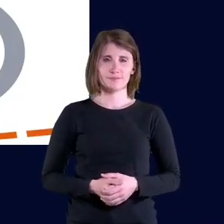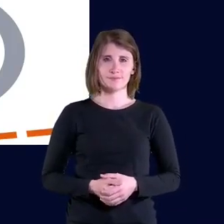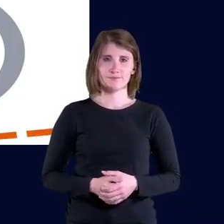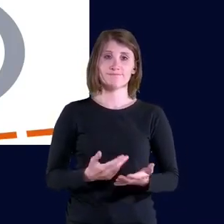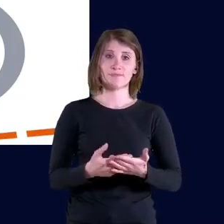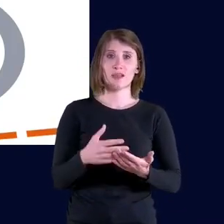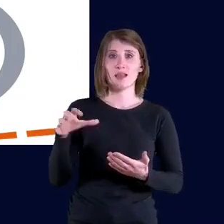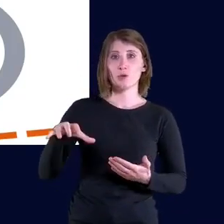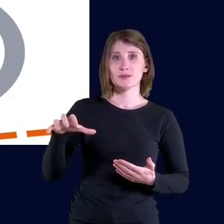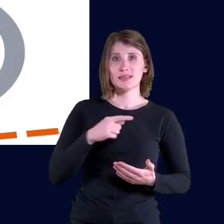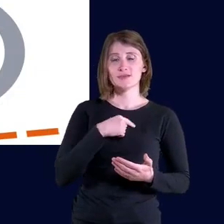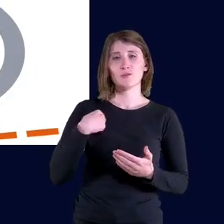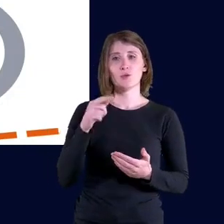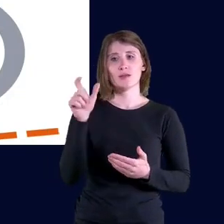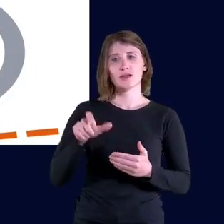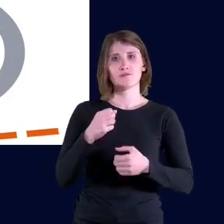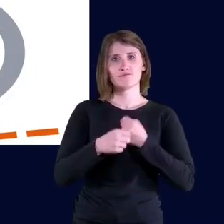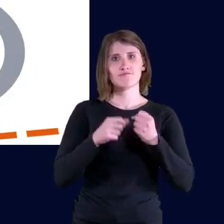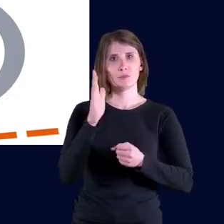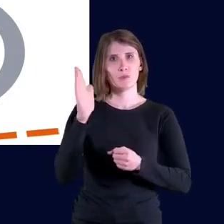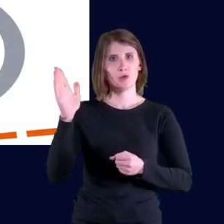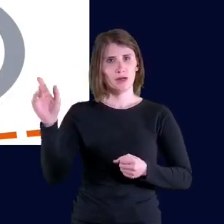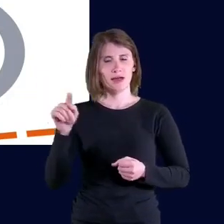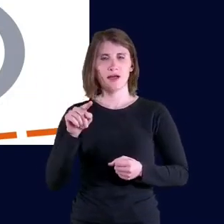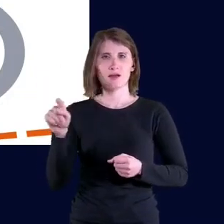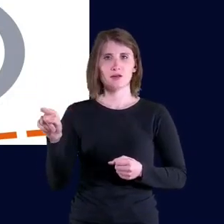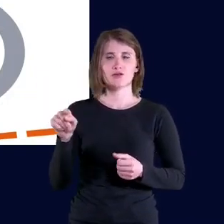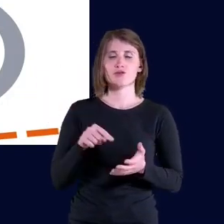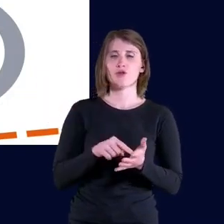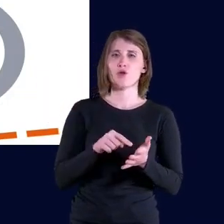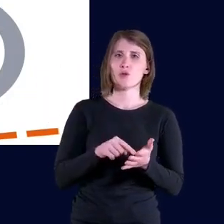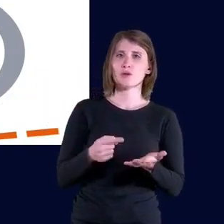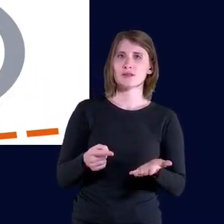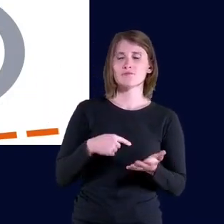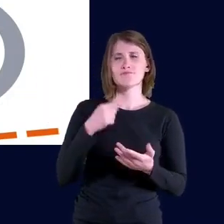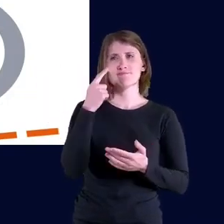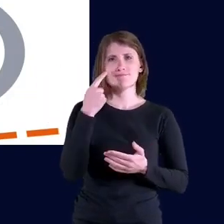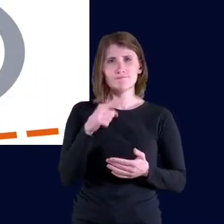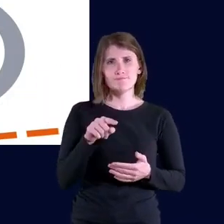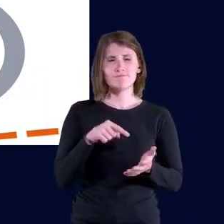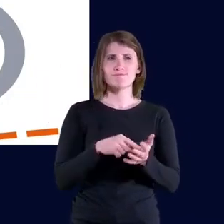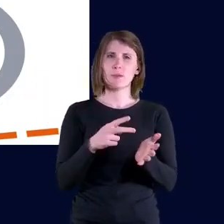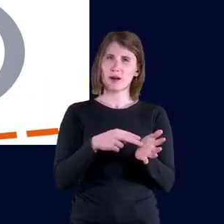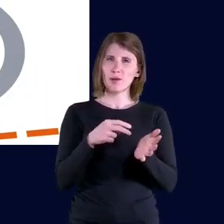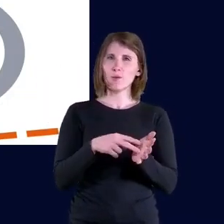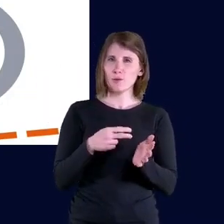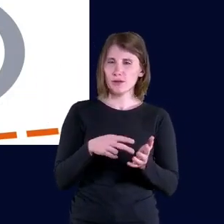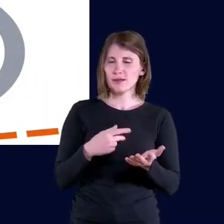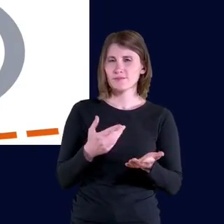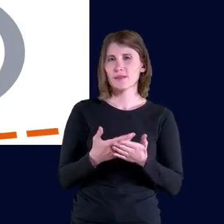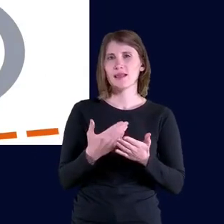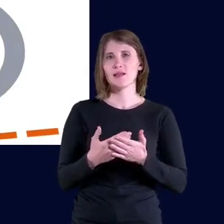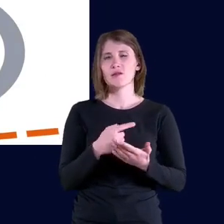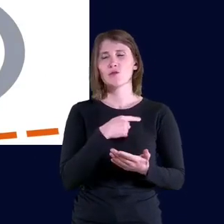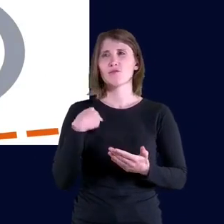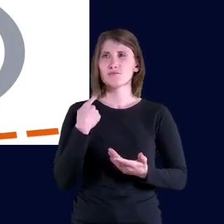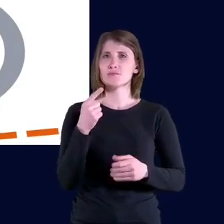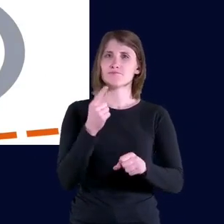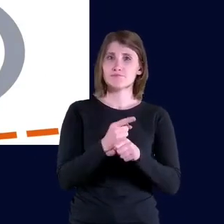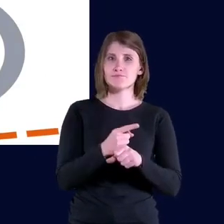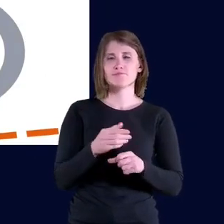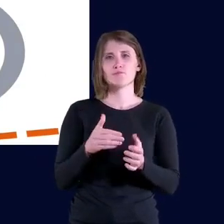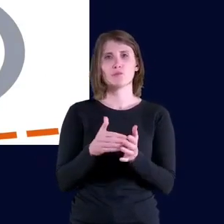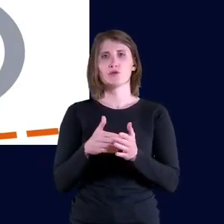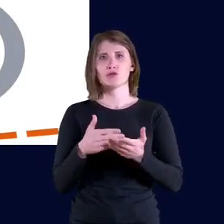zespół naszych bibliotekarzy po prostu zauważył pewny brak i stwierdziliśmy że będziemy